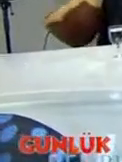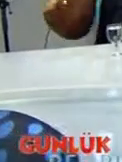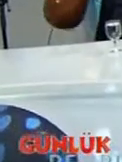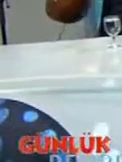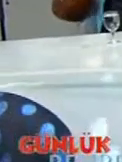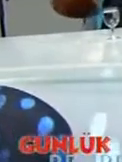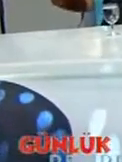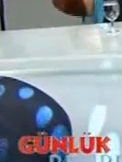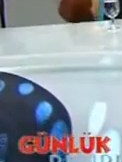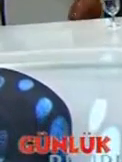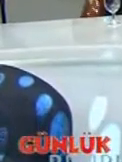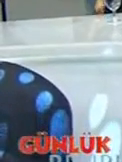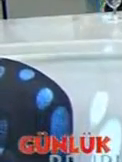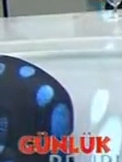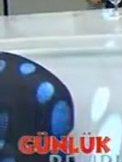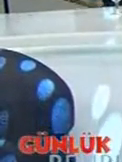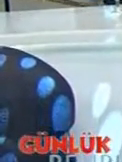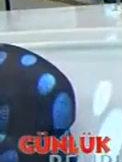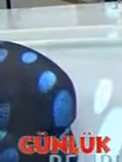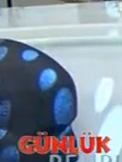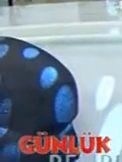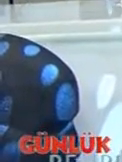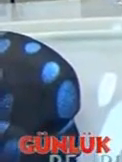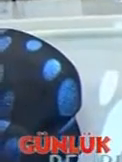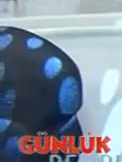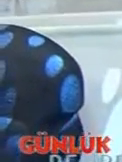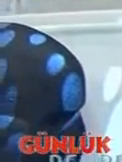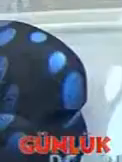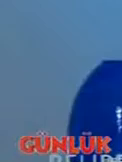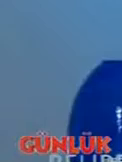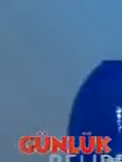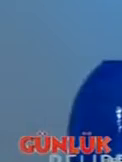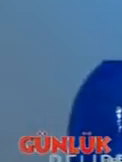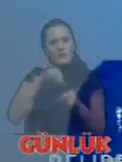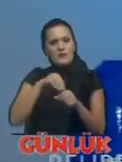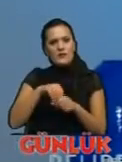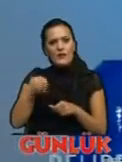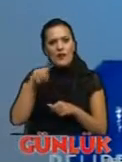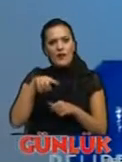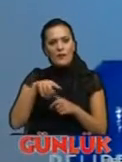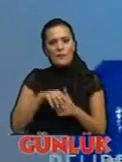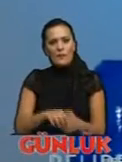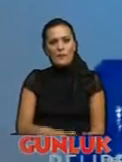sağlık. Elinize sağ olun efendim. Sağlık. Sizi elektro gitarla da görüyoruz biz ama görüntülerde, fotoğraflarda.